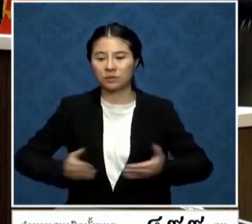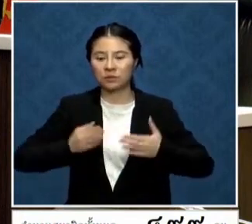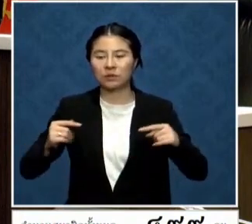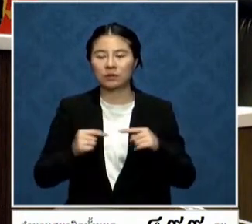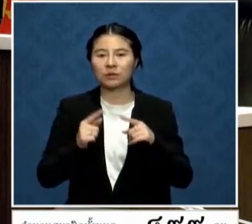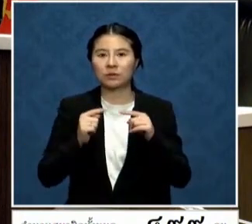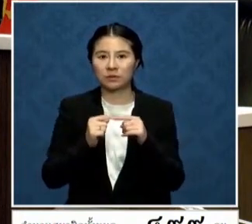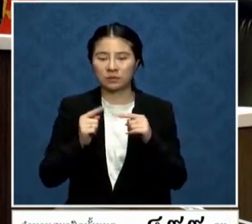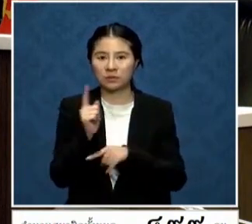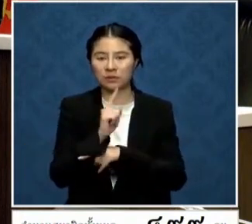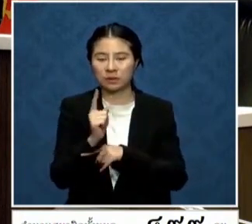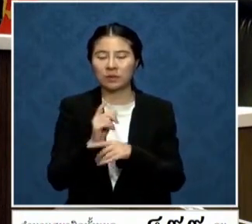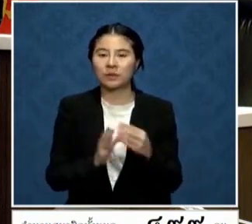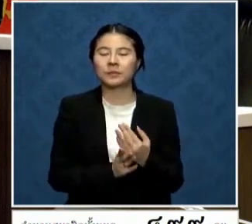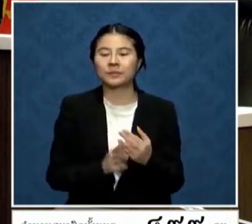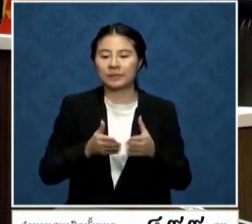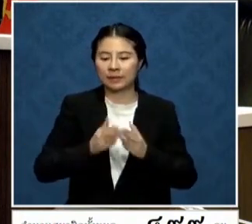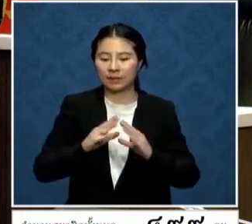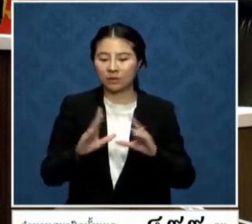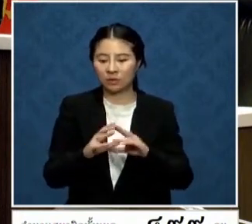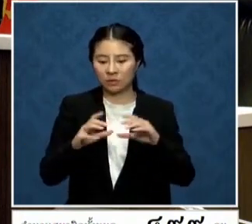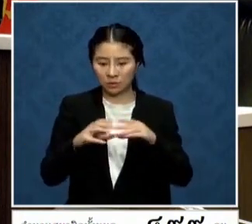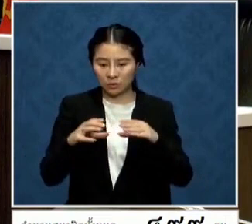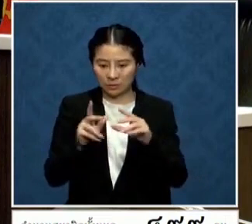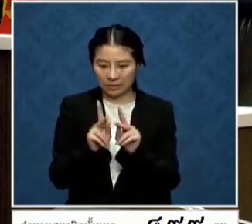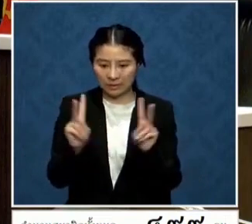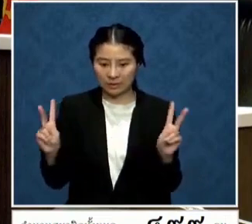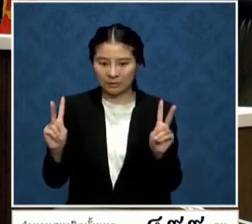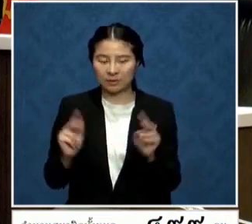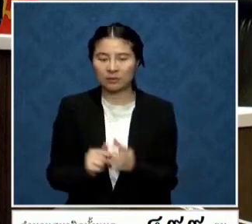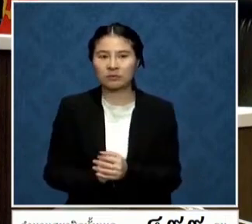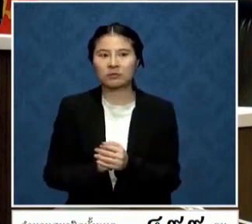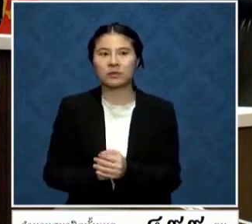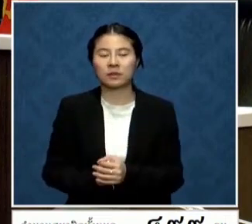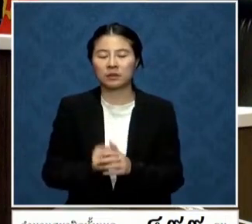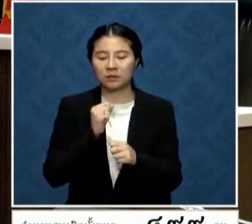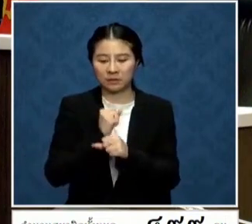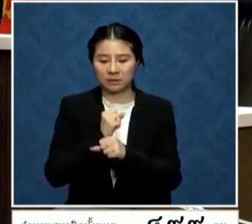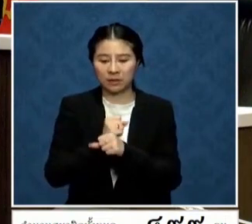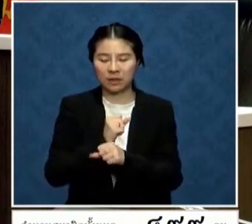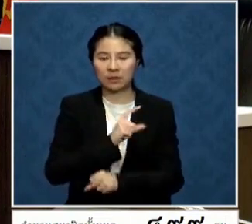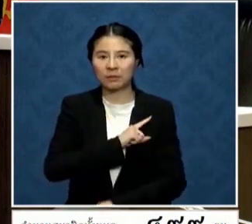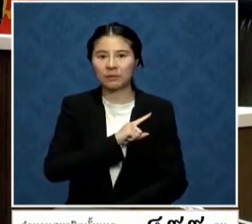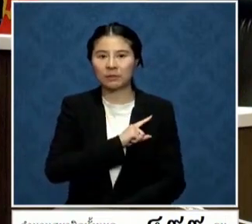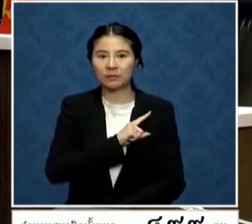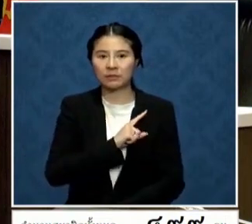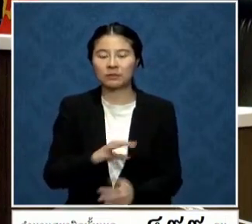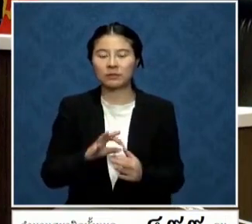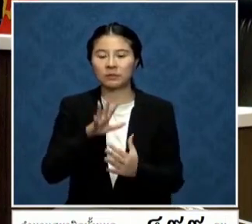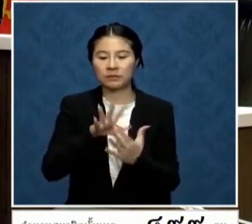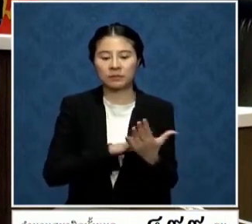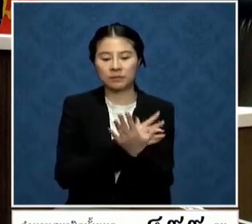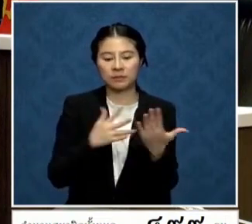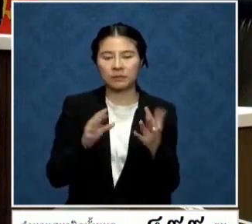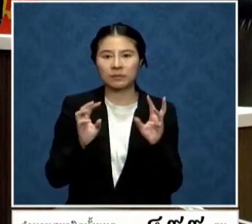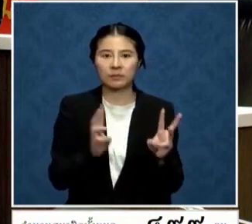ให้สภาผู้แทนราษฎรตั้งคณะกรรมาธิการวิสามัญเกี่ยวกับทางแนวทางการแก้